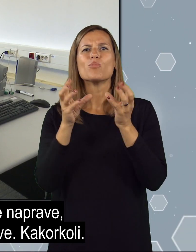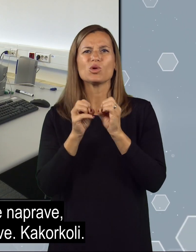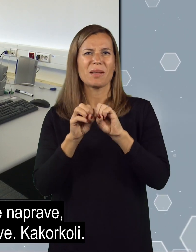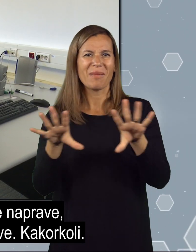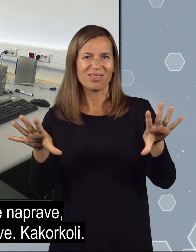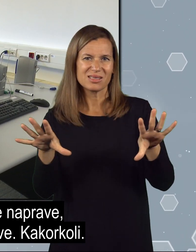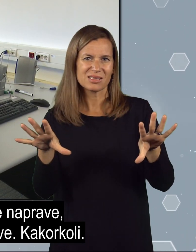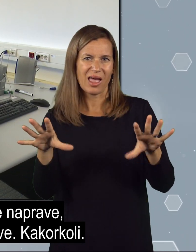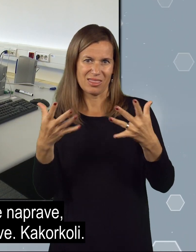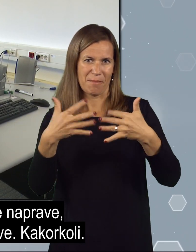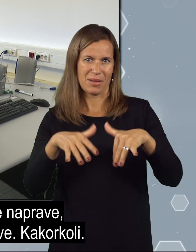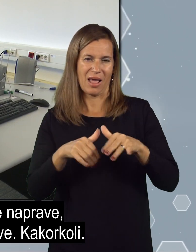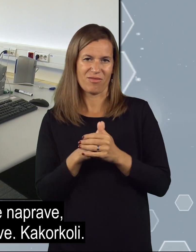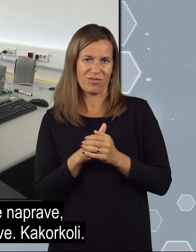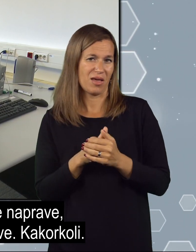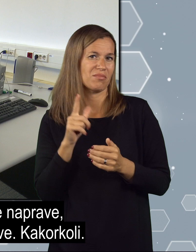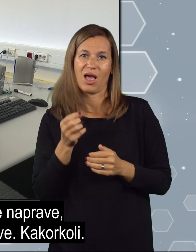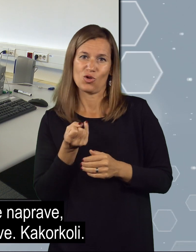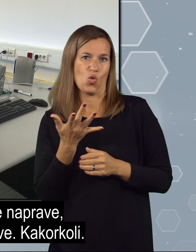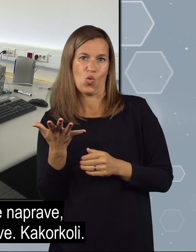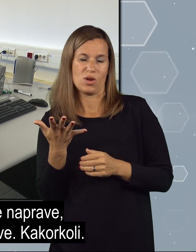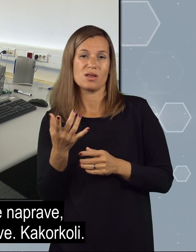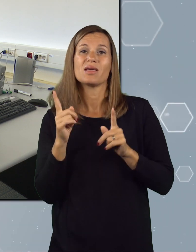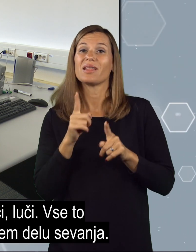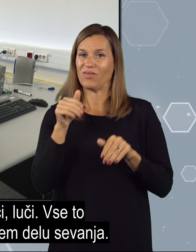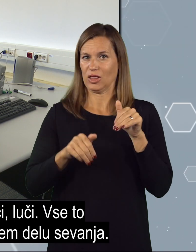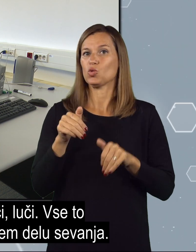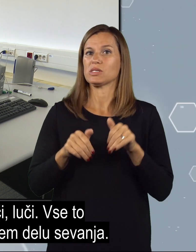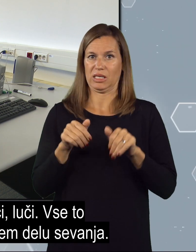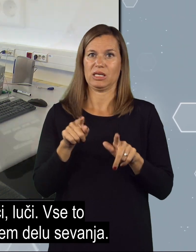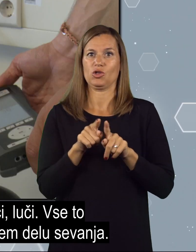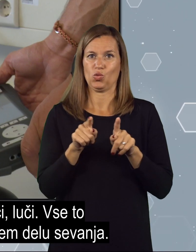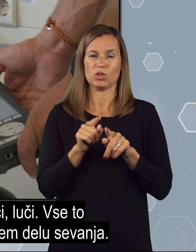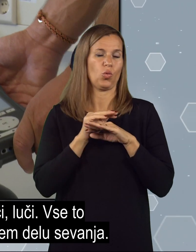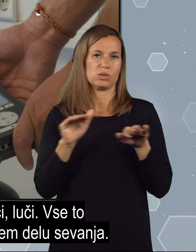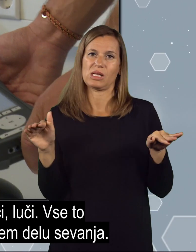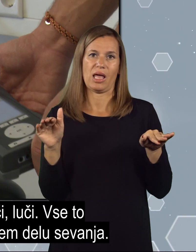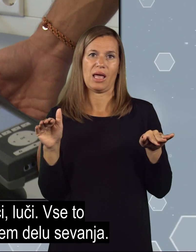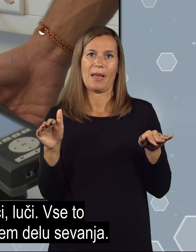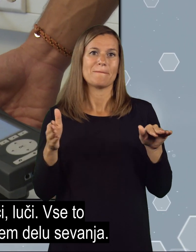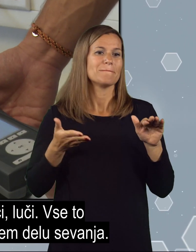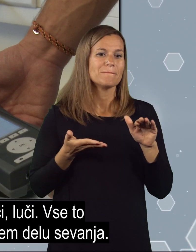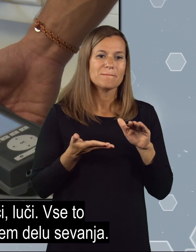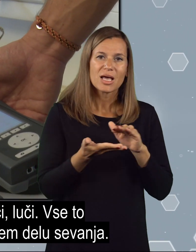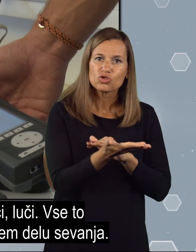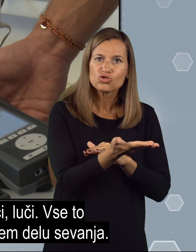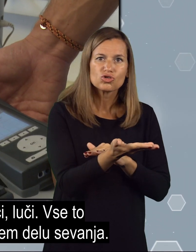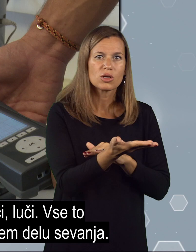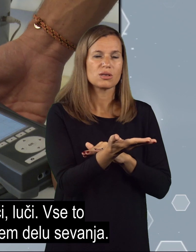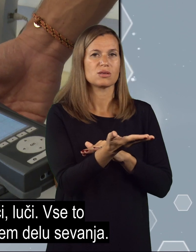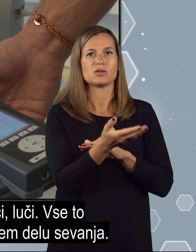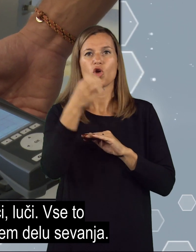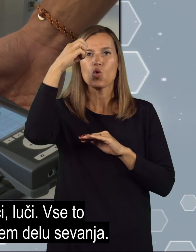multimedijske naprave, karkoli pač in pa v industriji se vada vse peči,